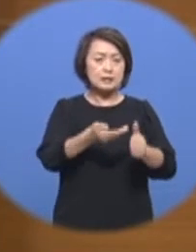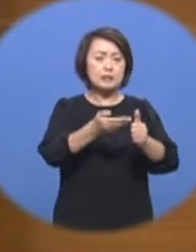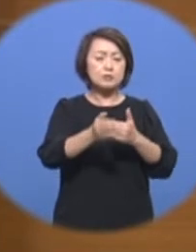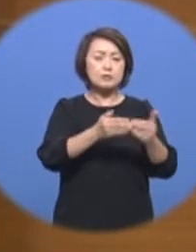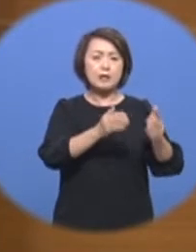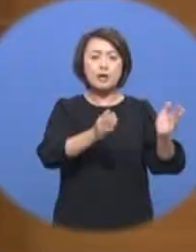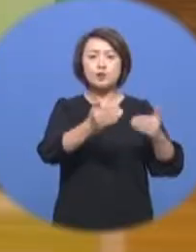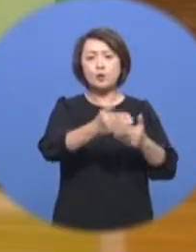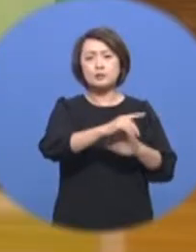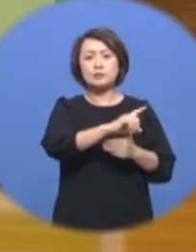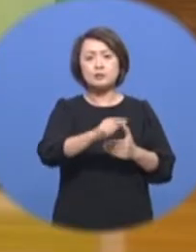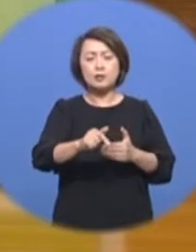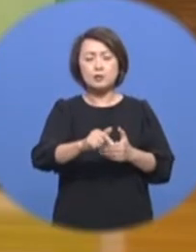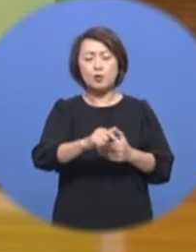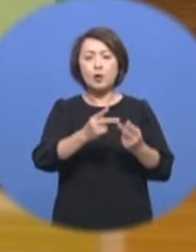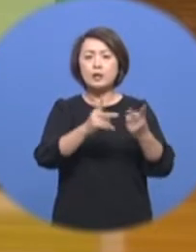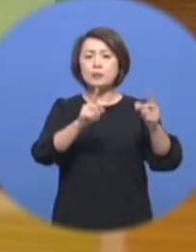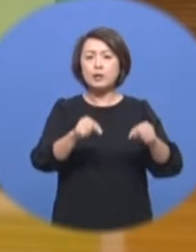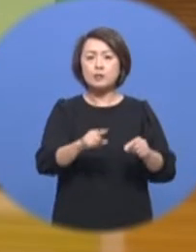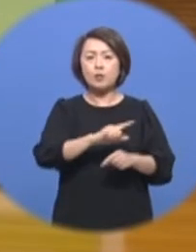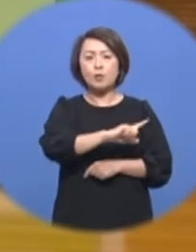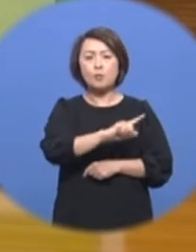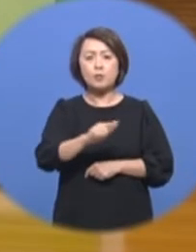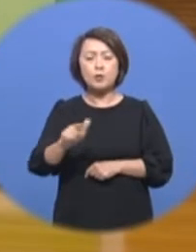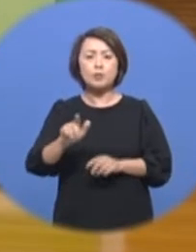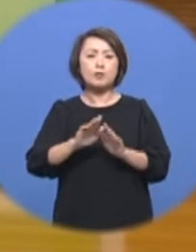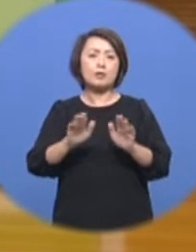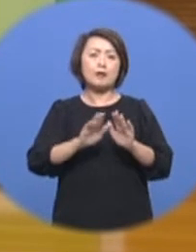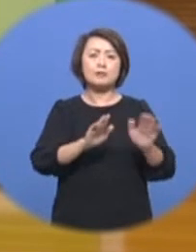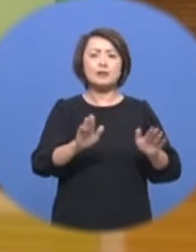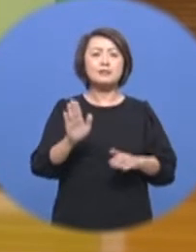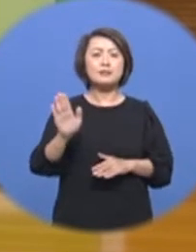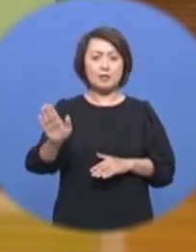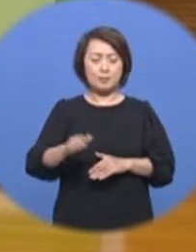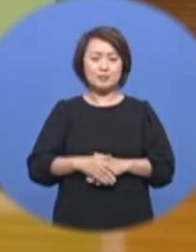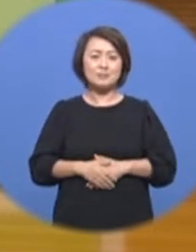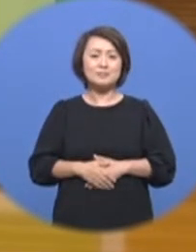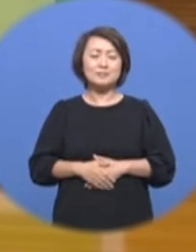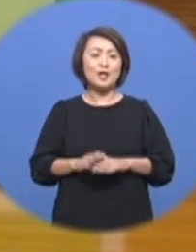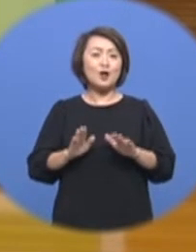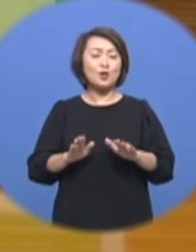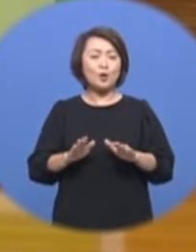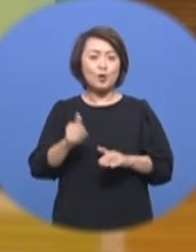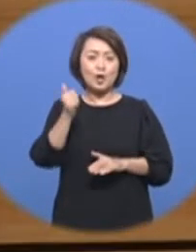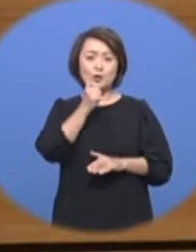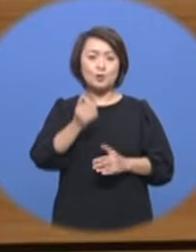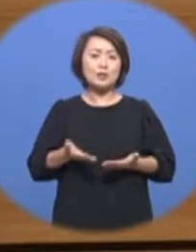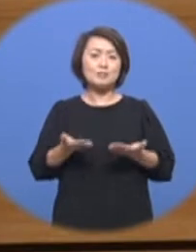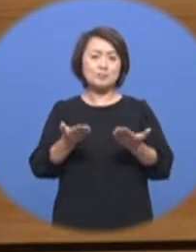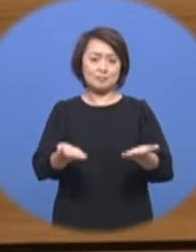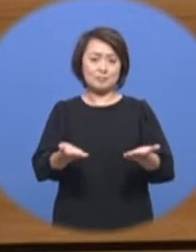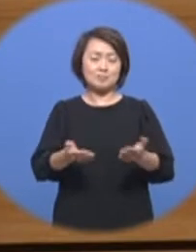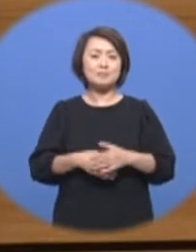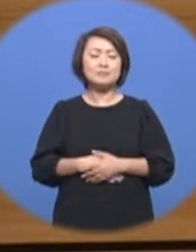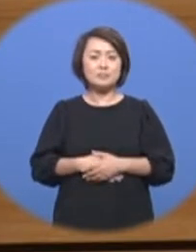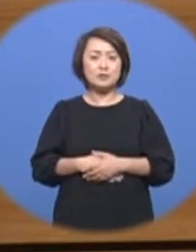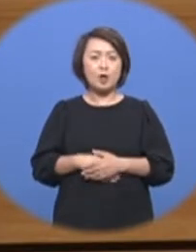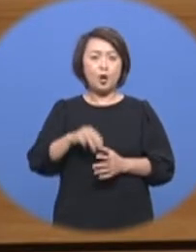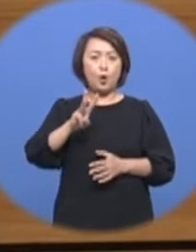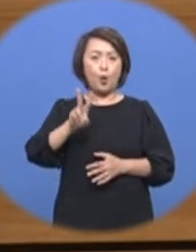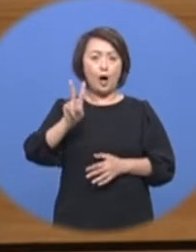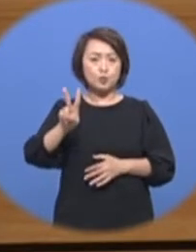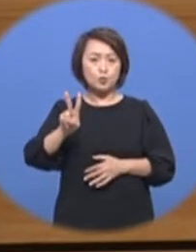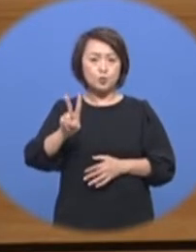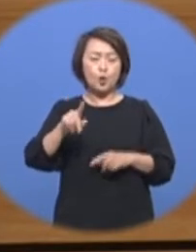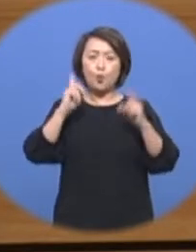などいろんなイベントを開催しています。今回 紹介しますのはワウフェスタです